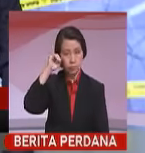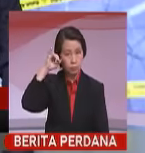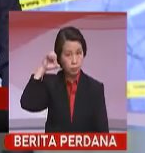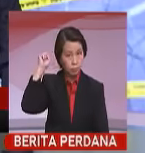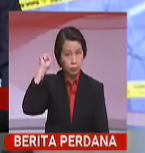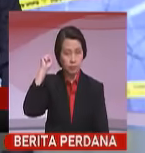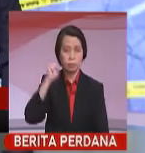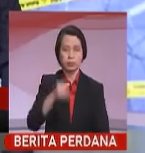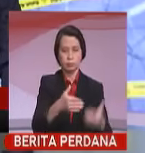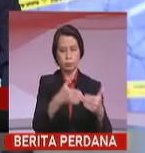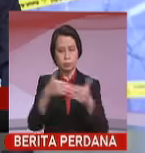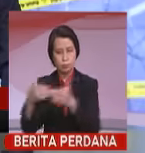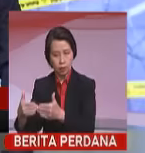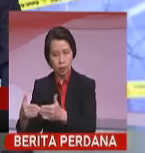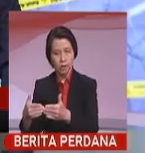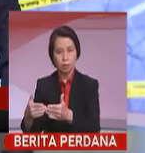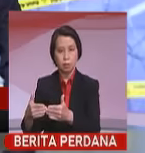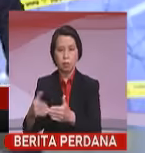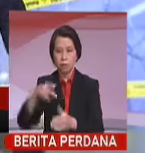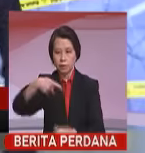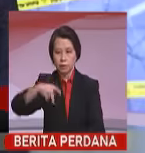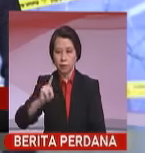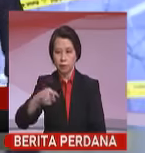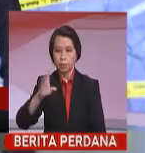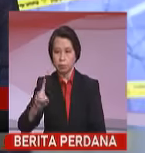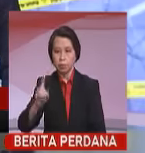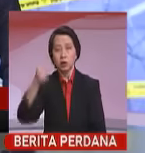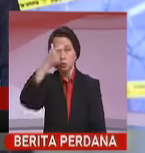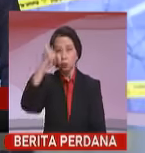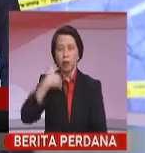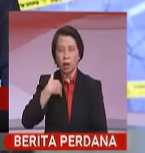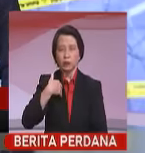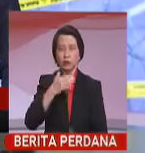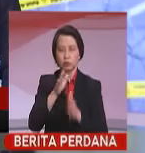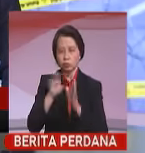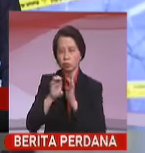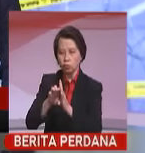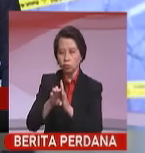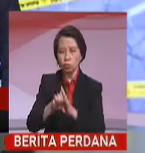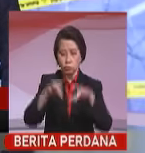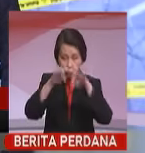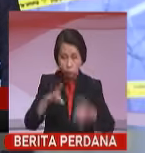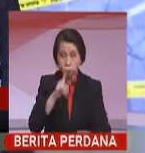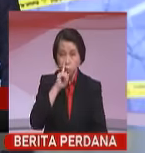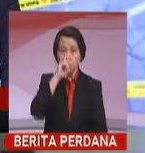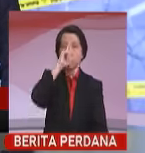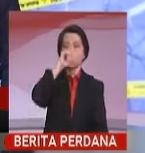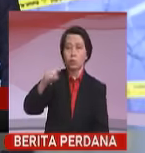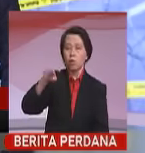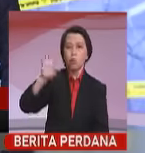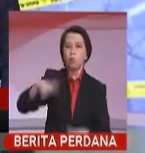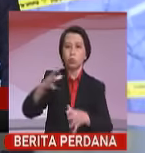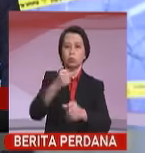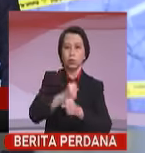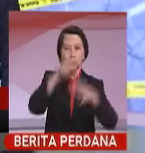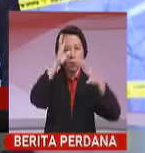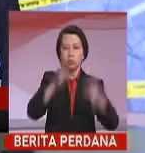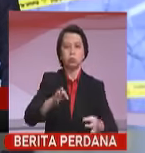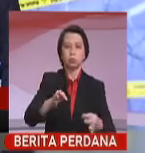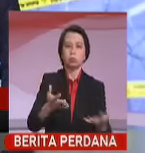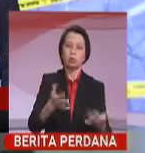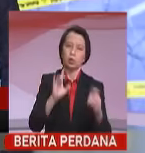berkata pelanjutan tempoh PKPD itu perlu kerana masih ada sampel ujian saringan COVID-19 yang belum mendapat